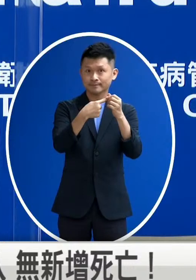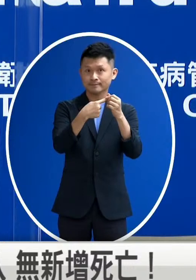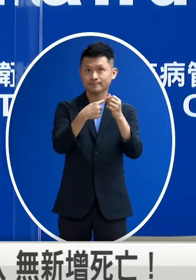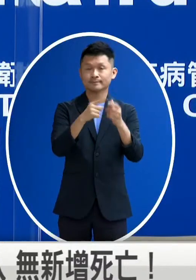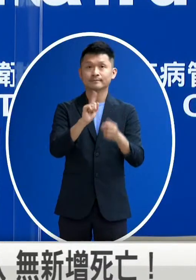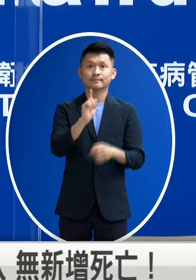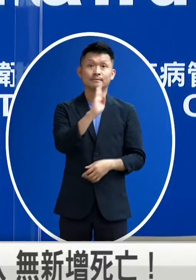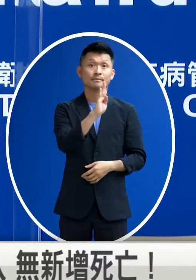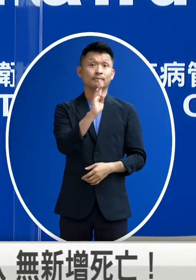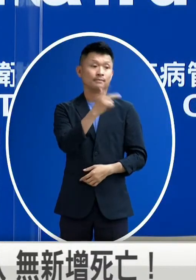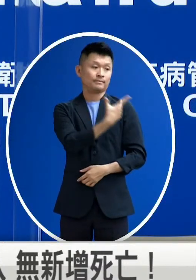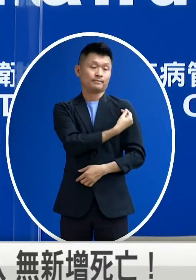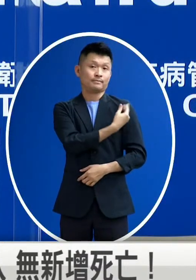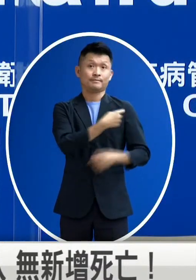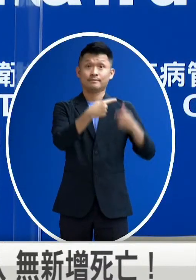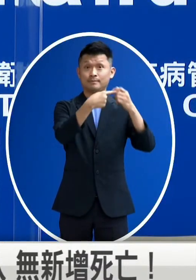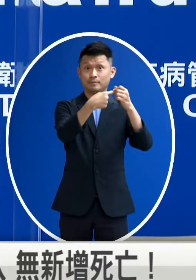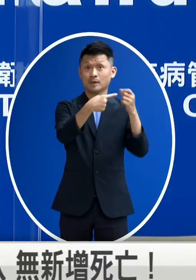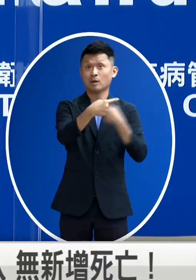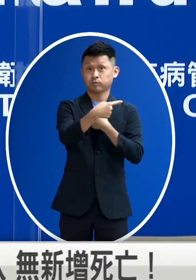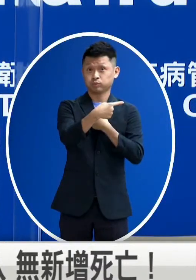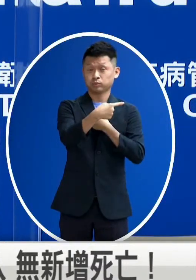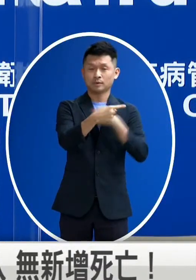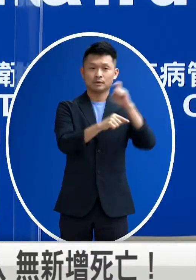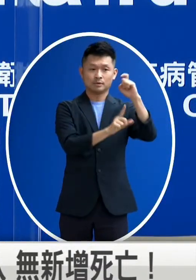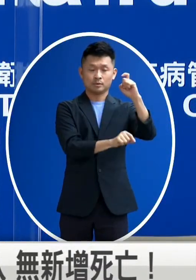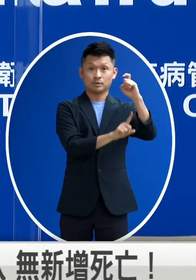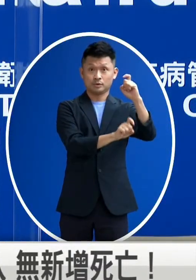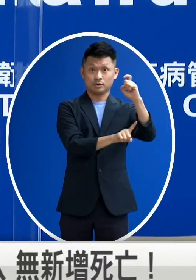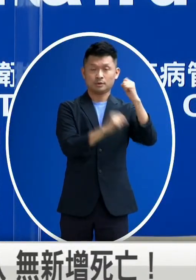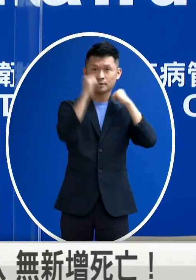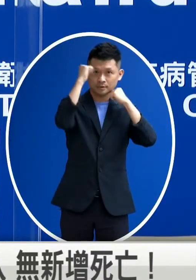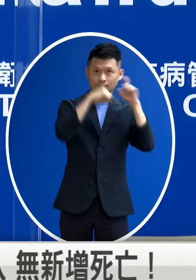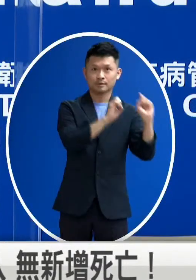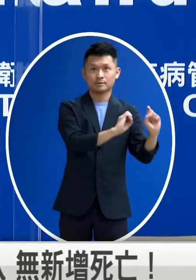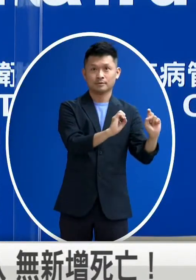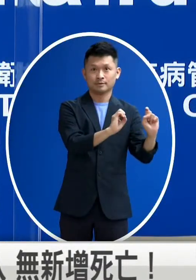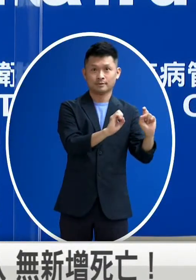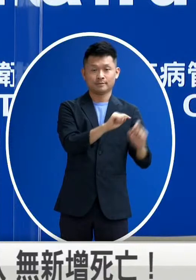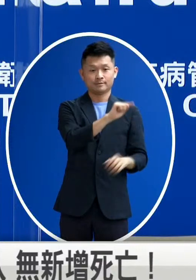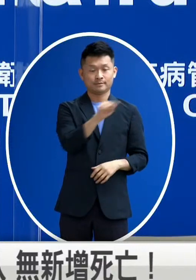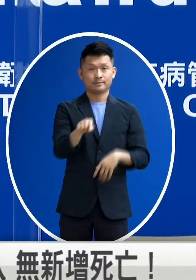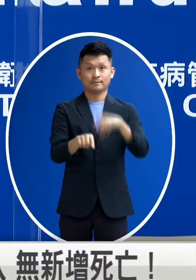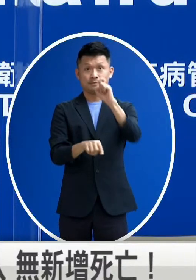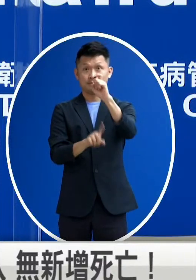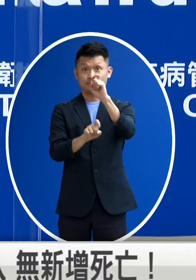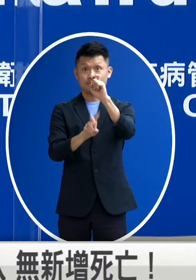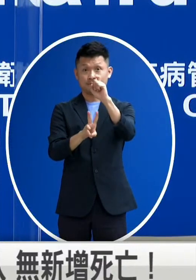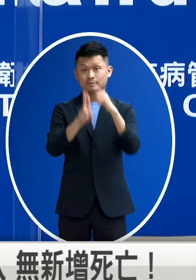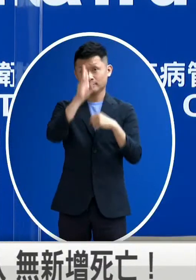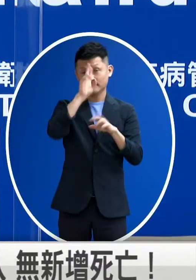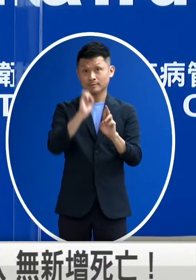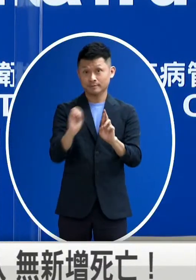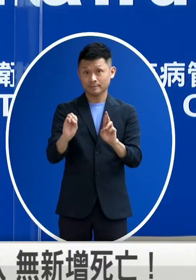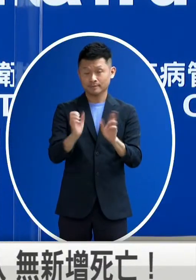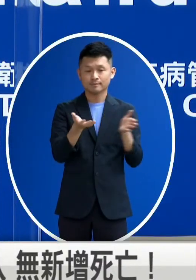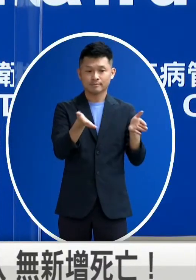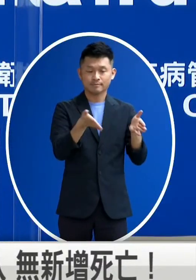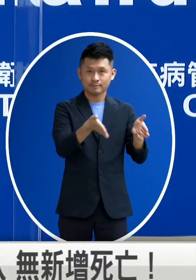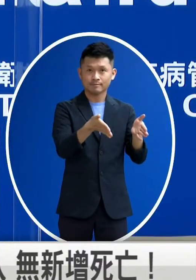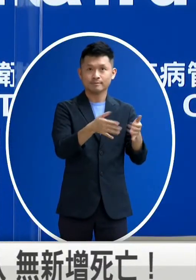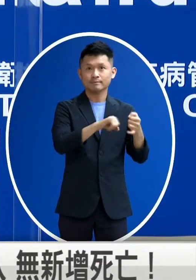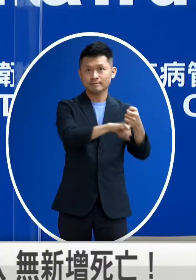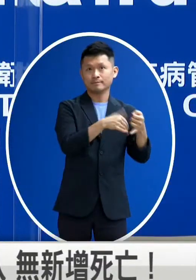在 BNT 的第一季的部分是在10月11号上午10点到13号中午12点啊、哦、先行预